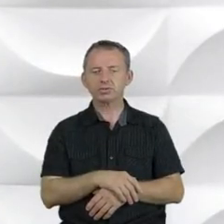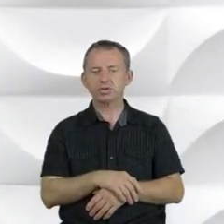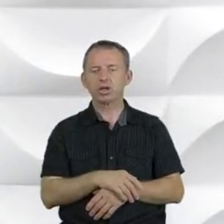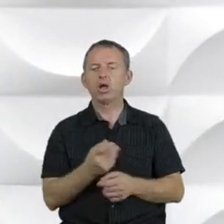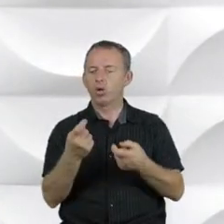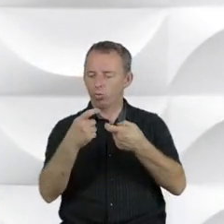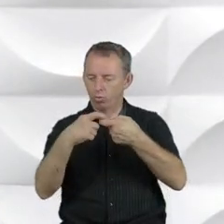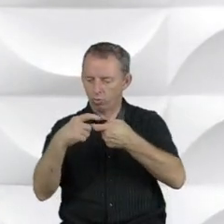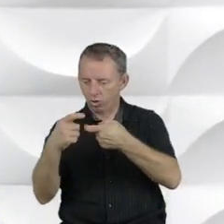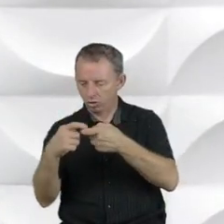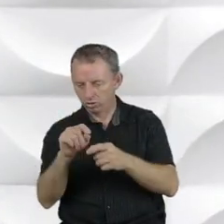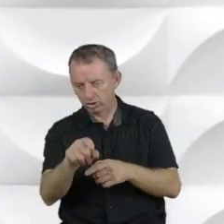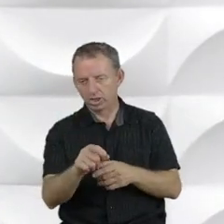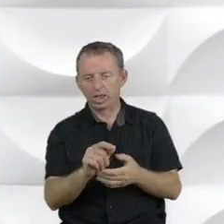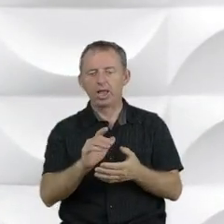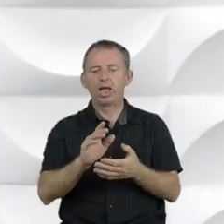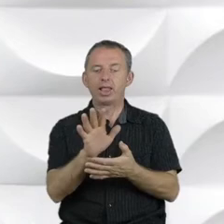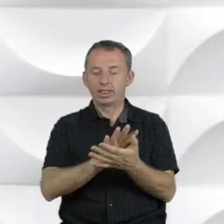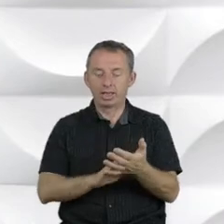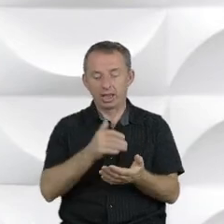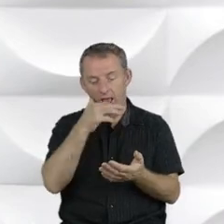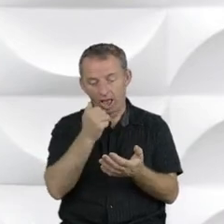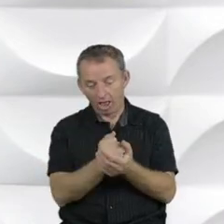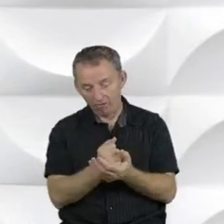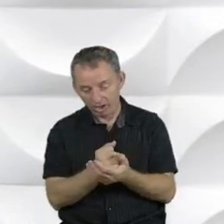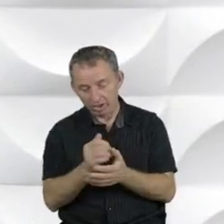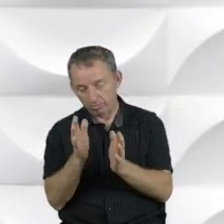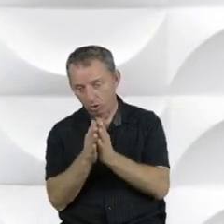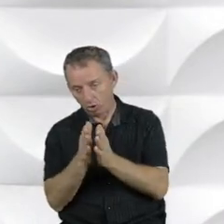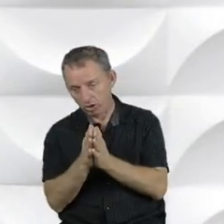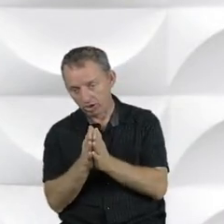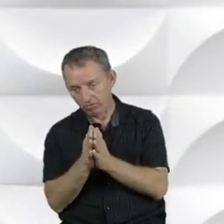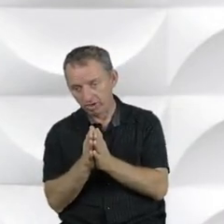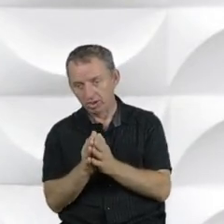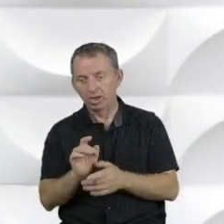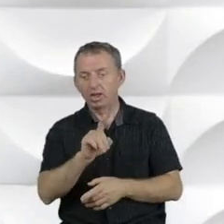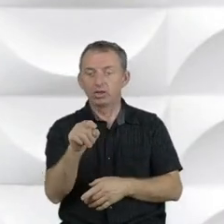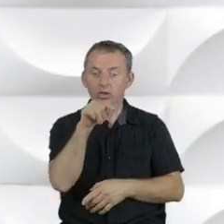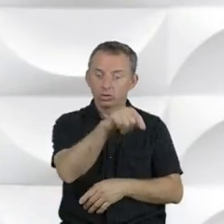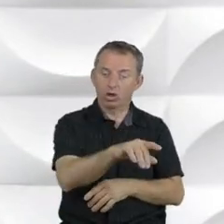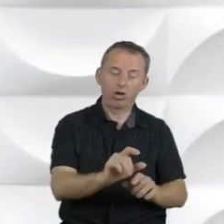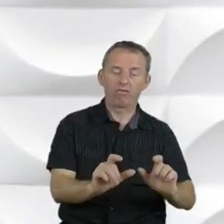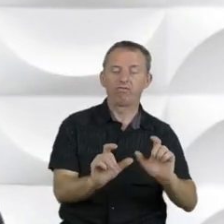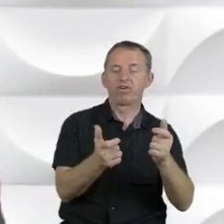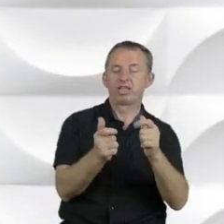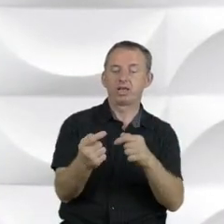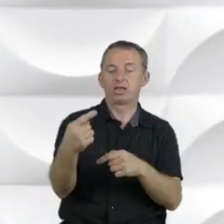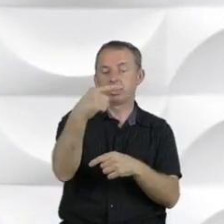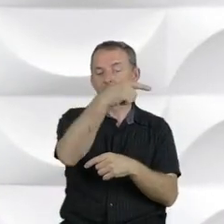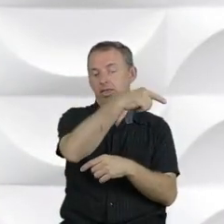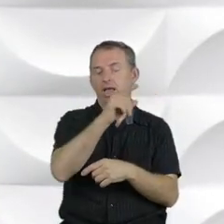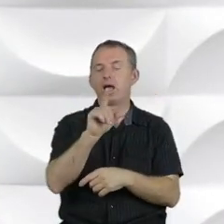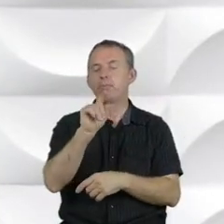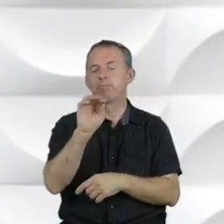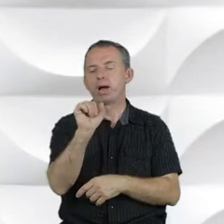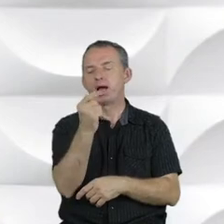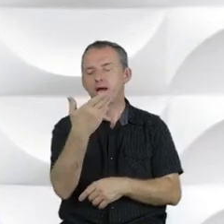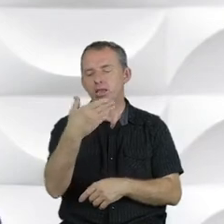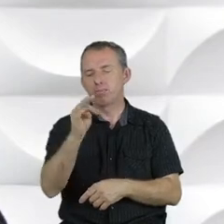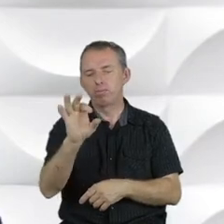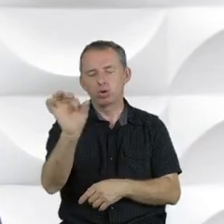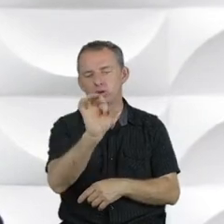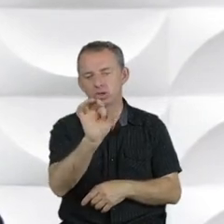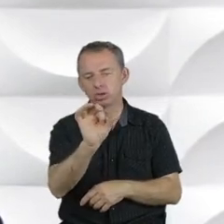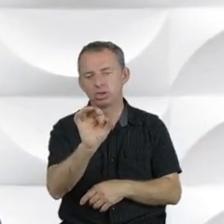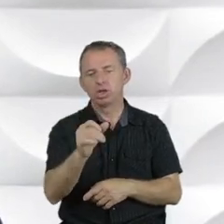Łącząc te teksty z listu do Efezjan, tę modlitwę i to, co się wydarzyło na wyspie Patmos i ten